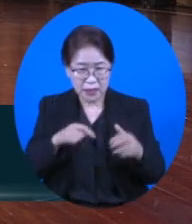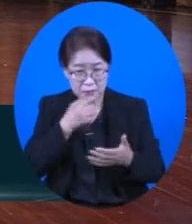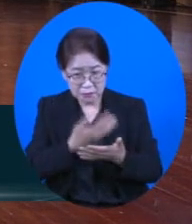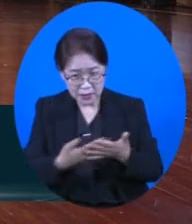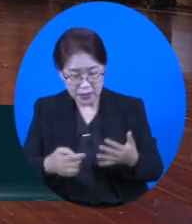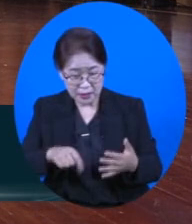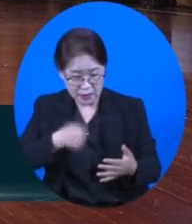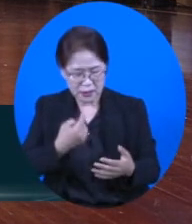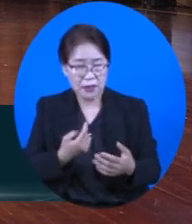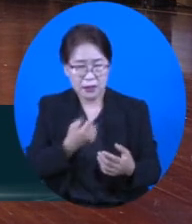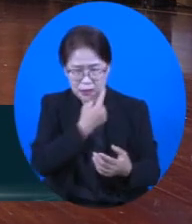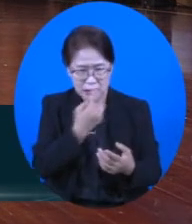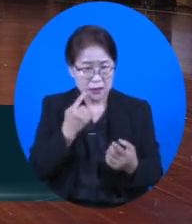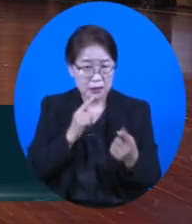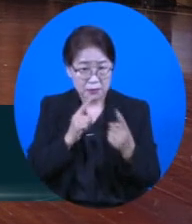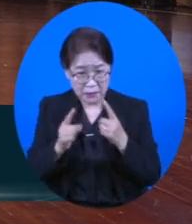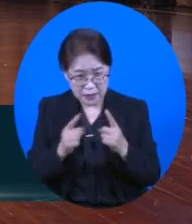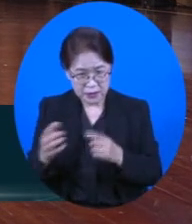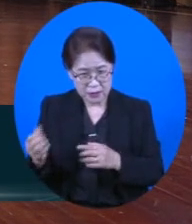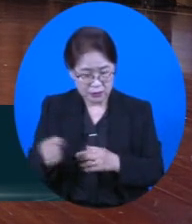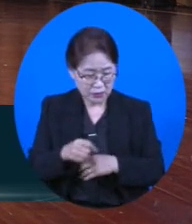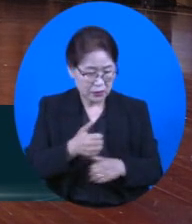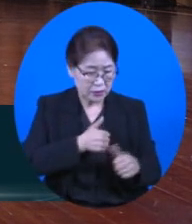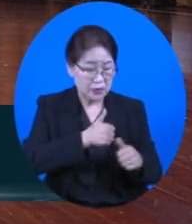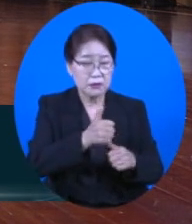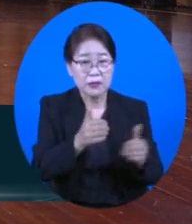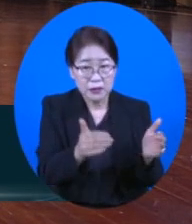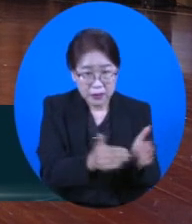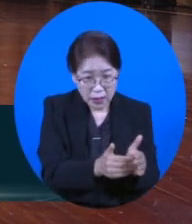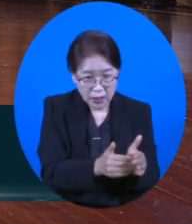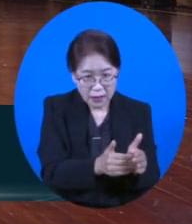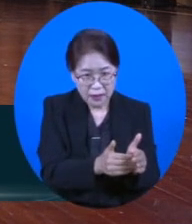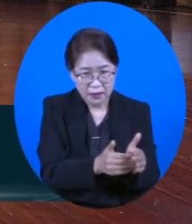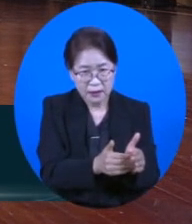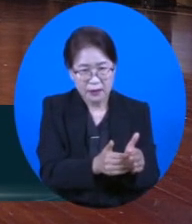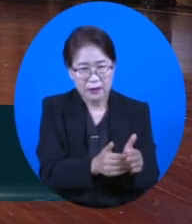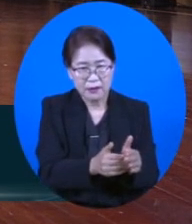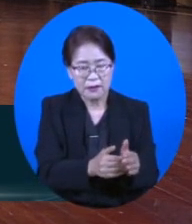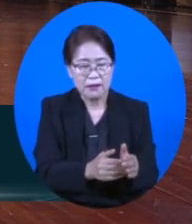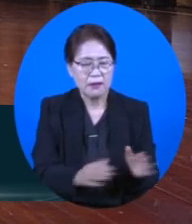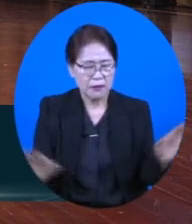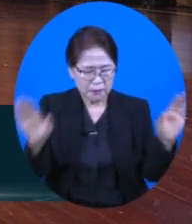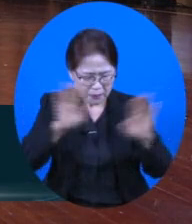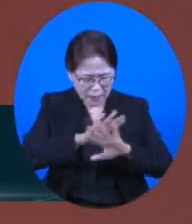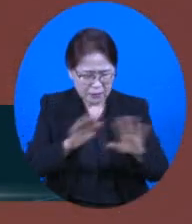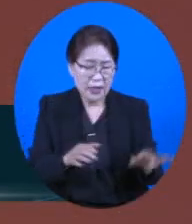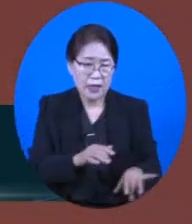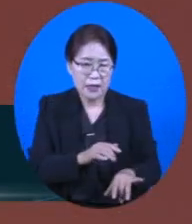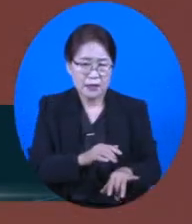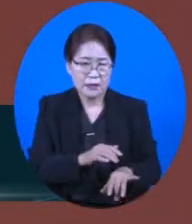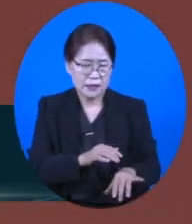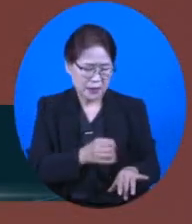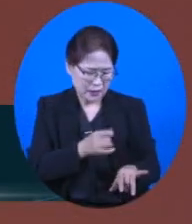자기들이 증언하는 말씀으로써 그를 이겼으니 밤낮 사탄은 참소하는 자인데